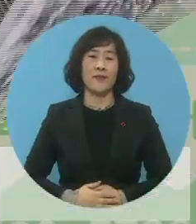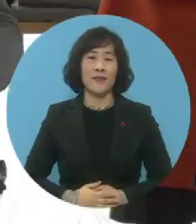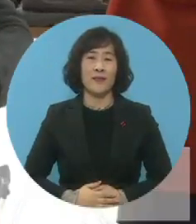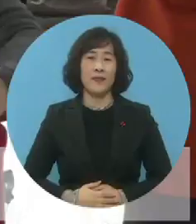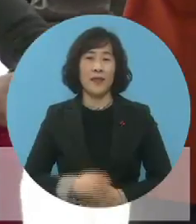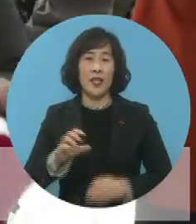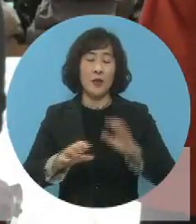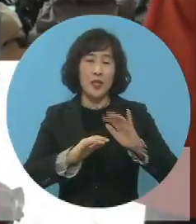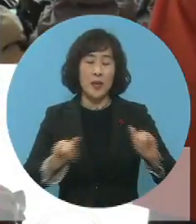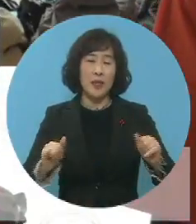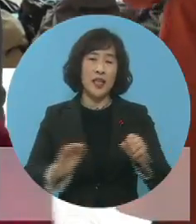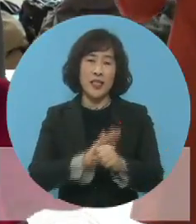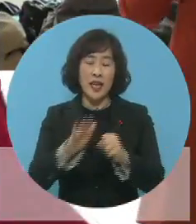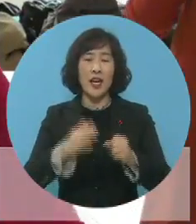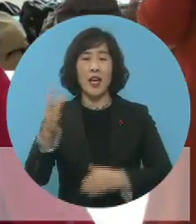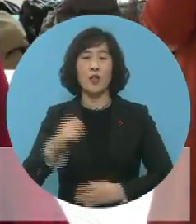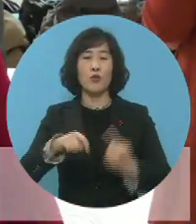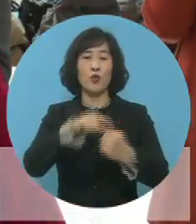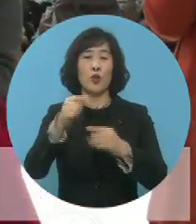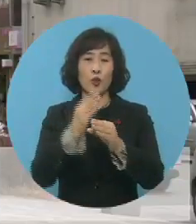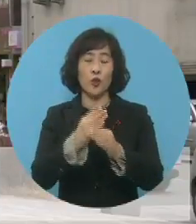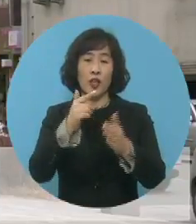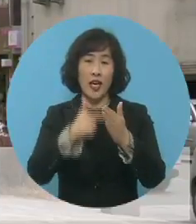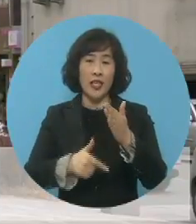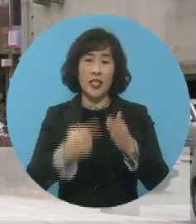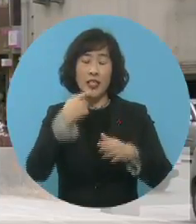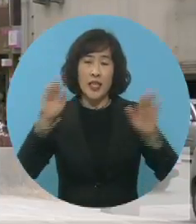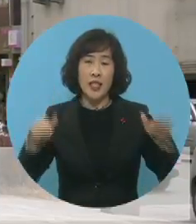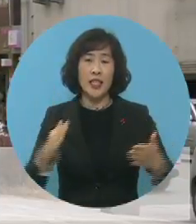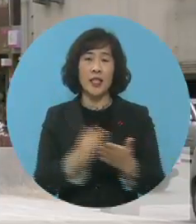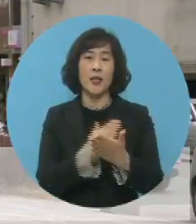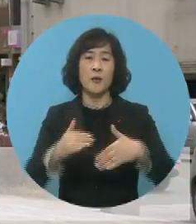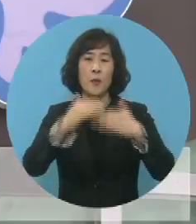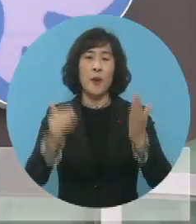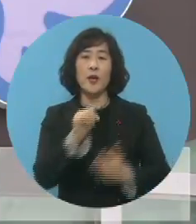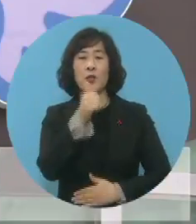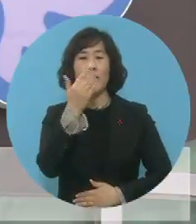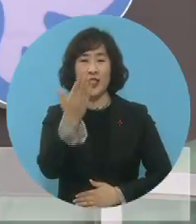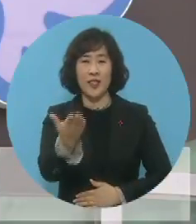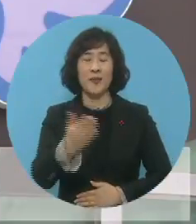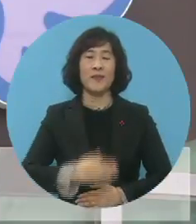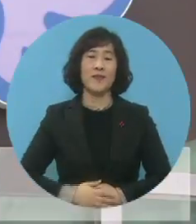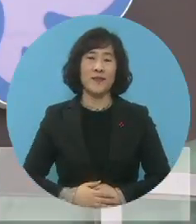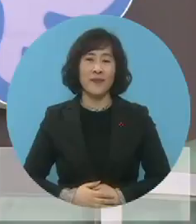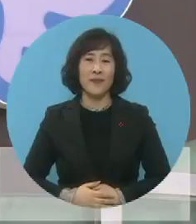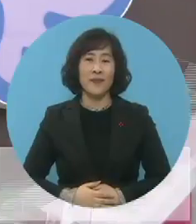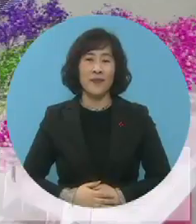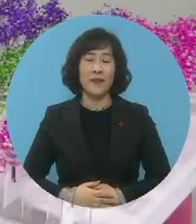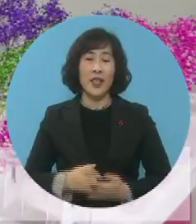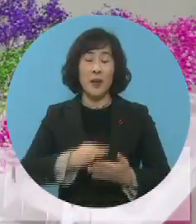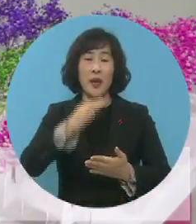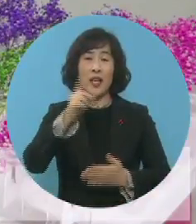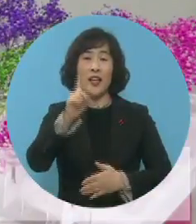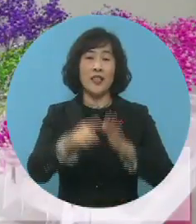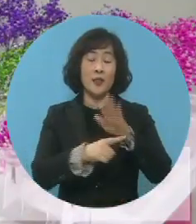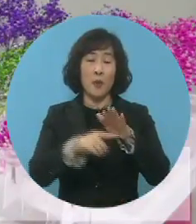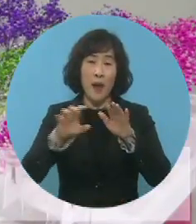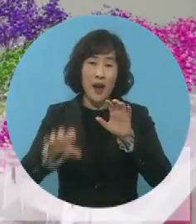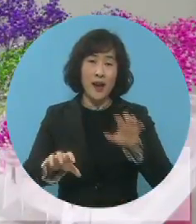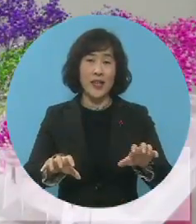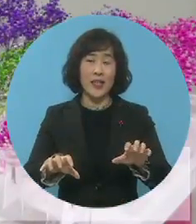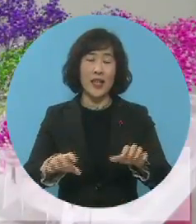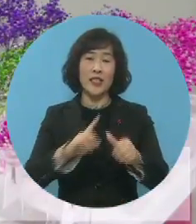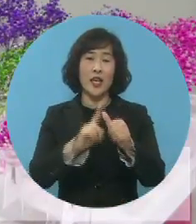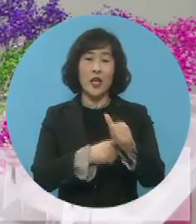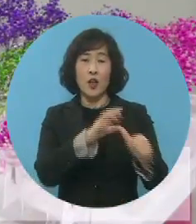수상했습니다. 이웃들의 따뜻한 사랑으로 운영되는 강진천사들의 나눔방을 소개합니다. 담양의